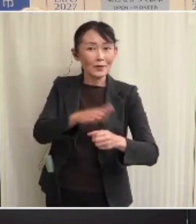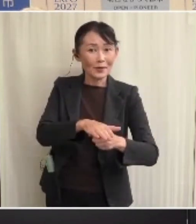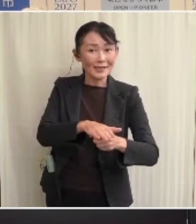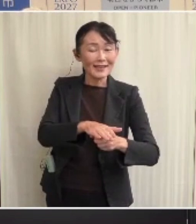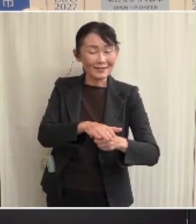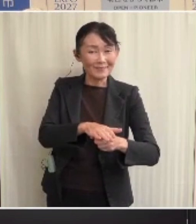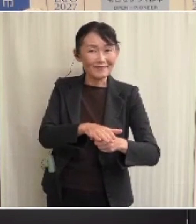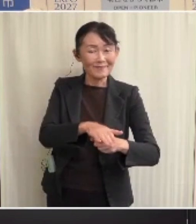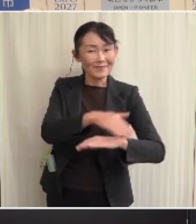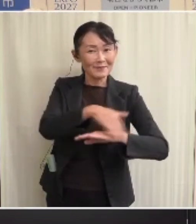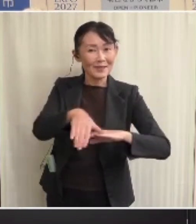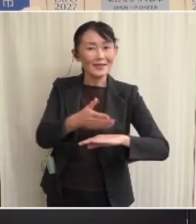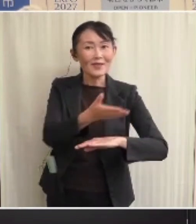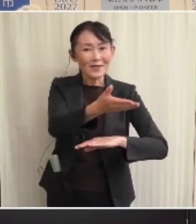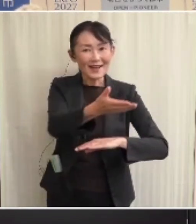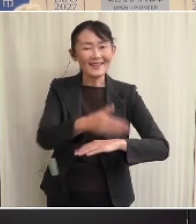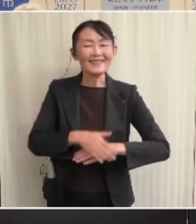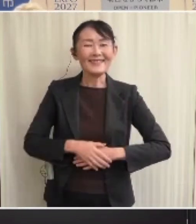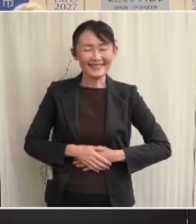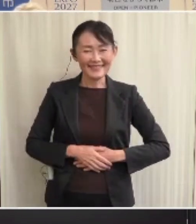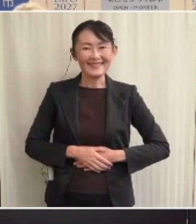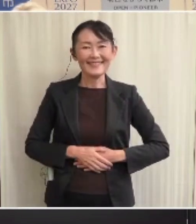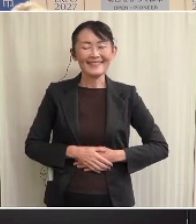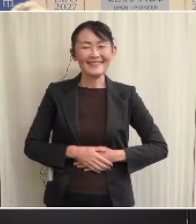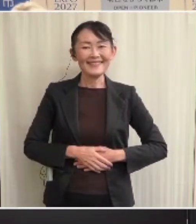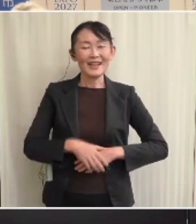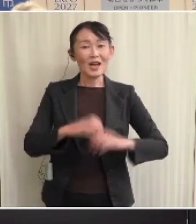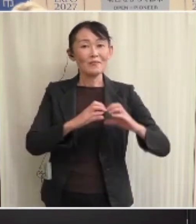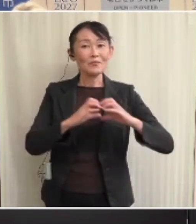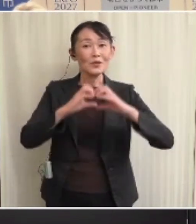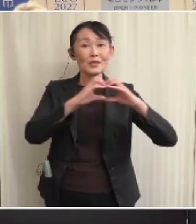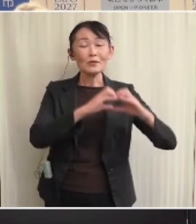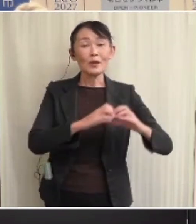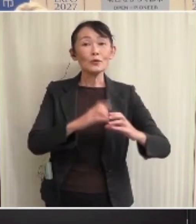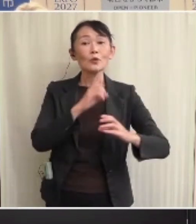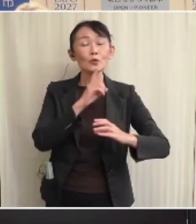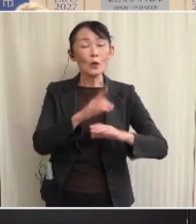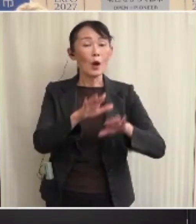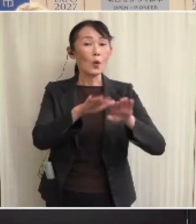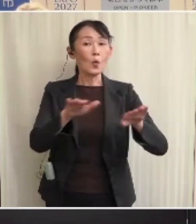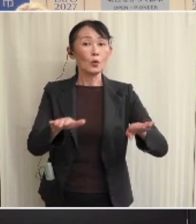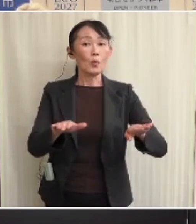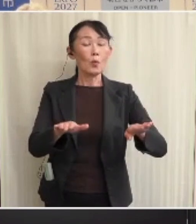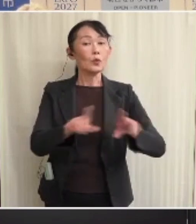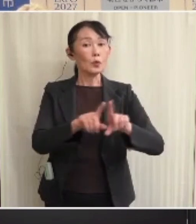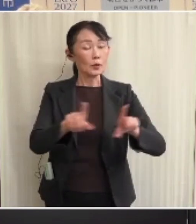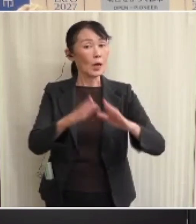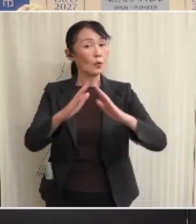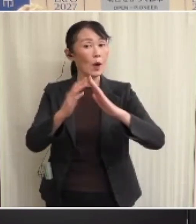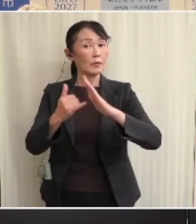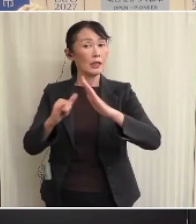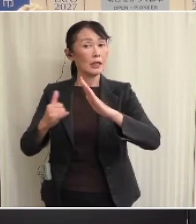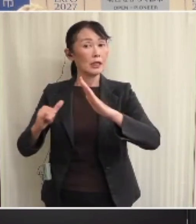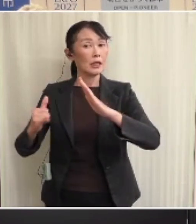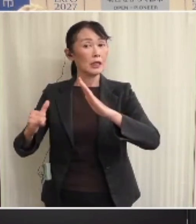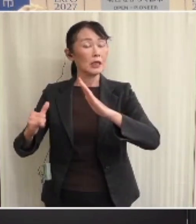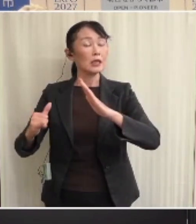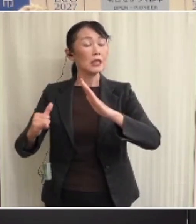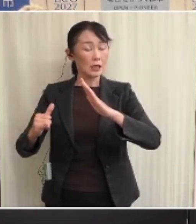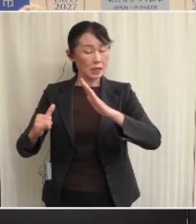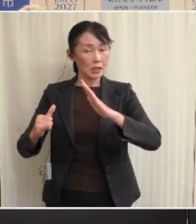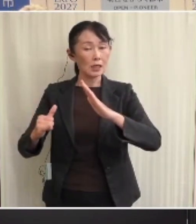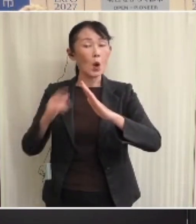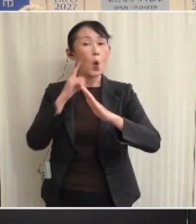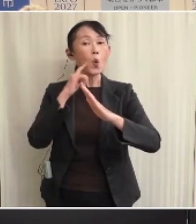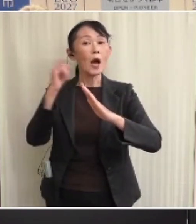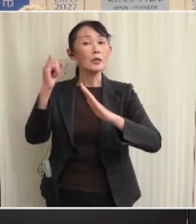ありがとうございます。まあ、プリキュアっていうのがですね、まあ、お子さんもそうですしファミリーのかファミリー層子育て世